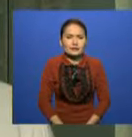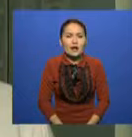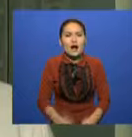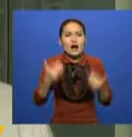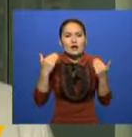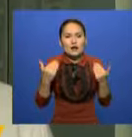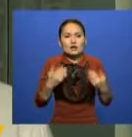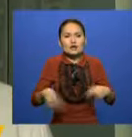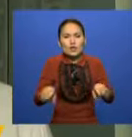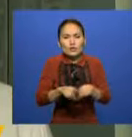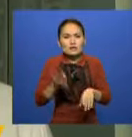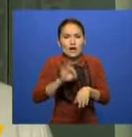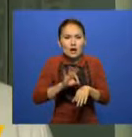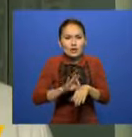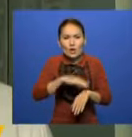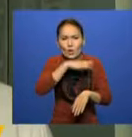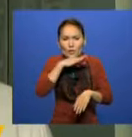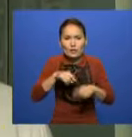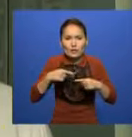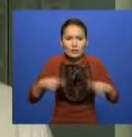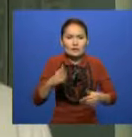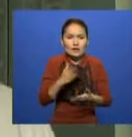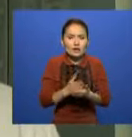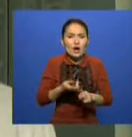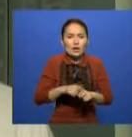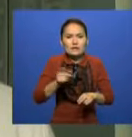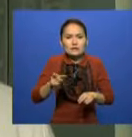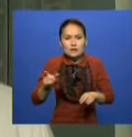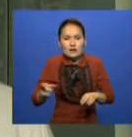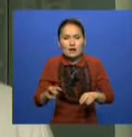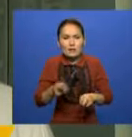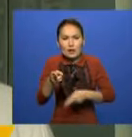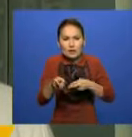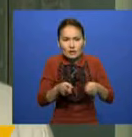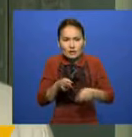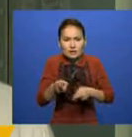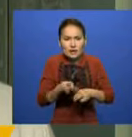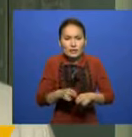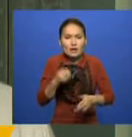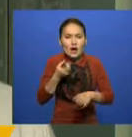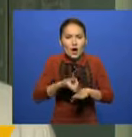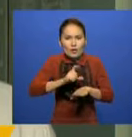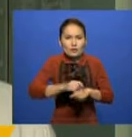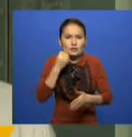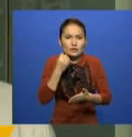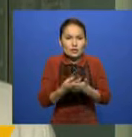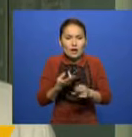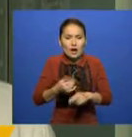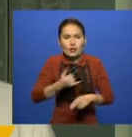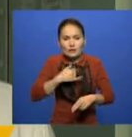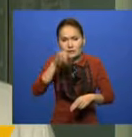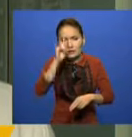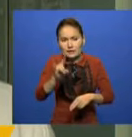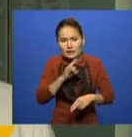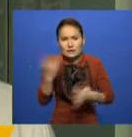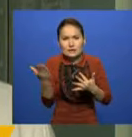Қазір мұндай аурулар көп. Медицина нарығында мұндай науқастарға операция жасауғыны шарықтап тұр. Ал бізде тұрғындар үшін жеңілдіктер қарастырылған. Сондықтан